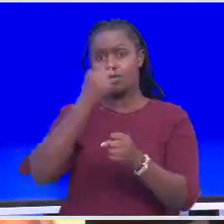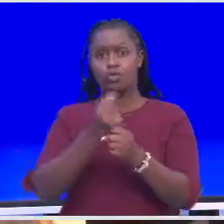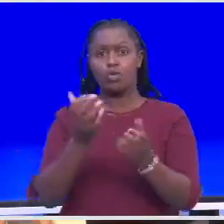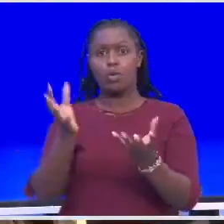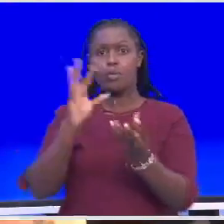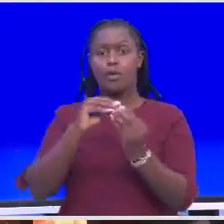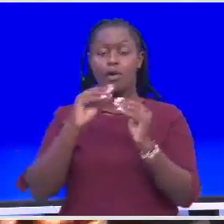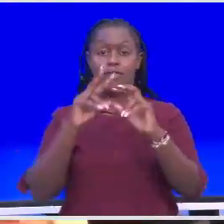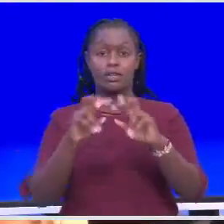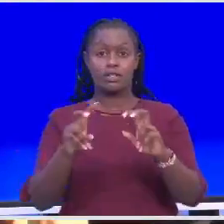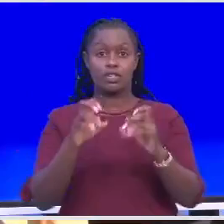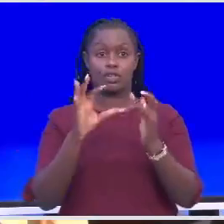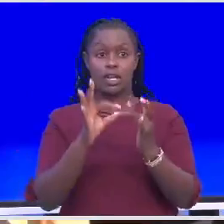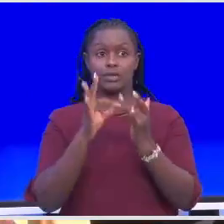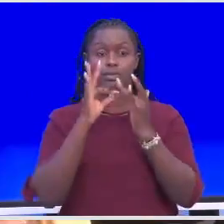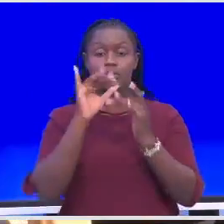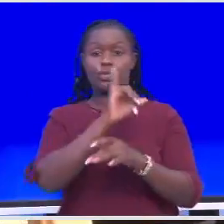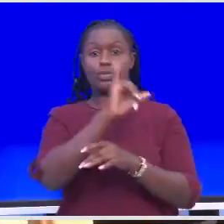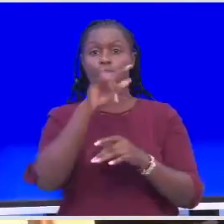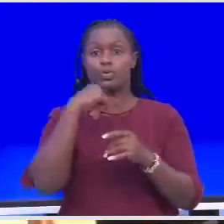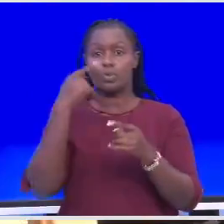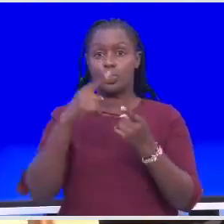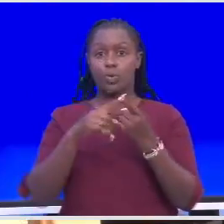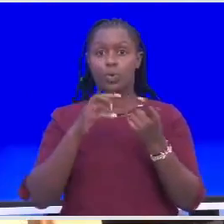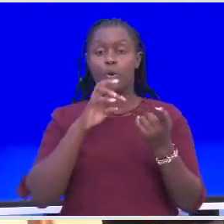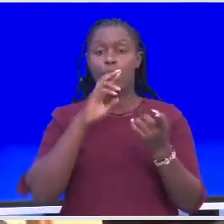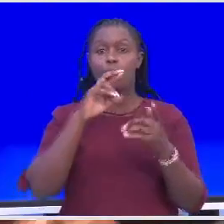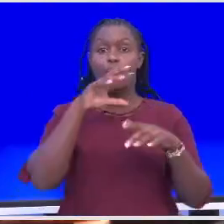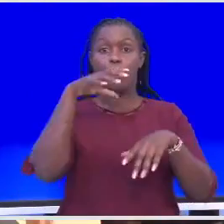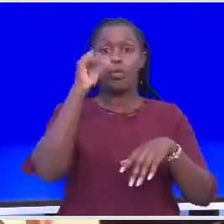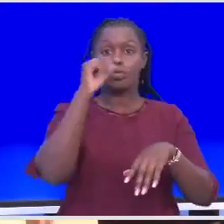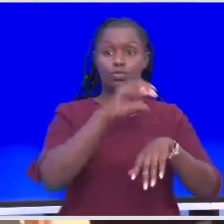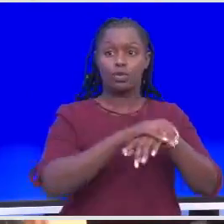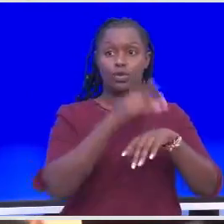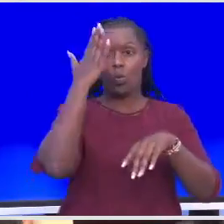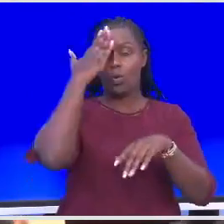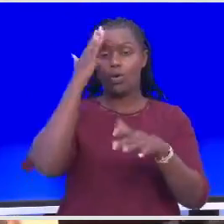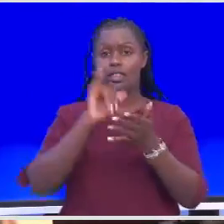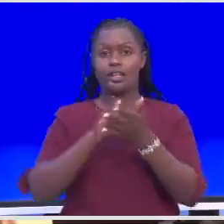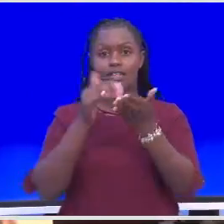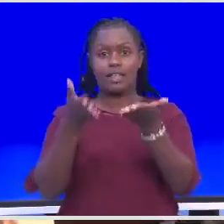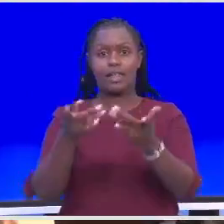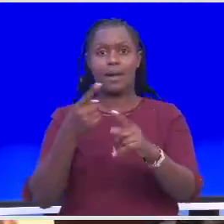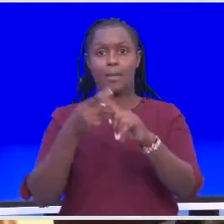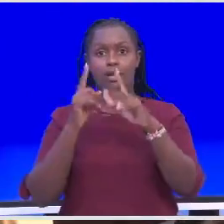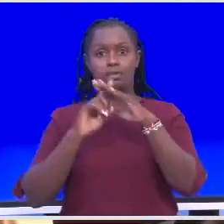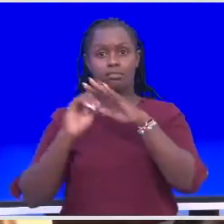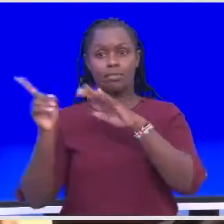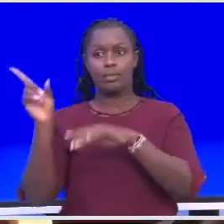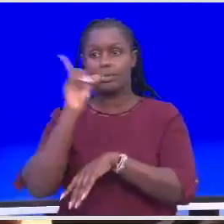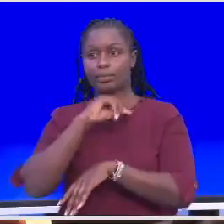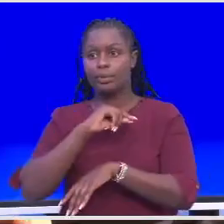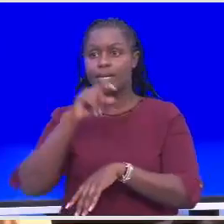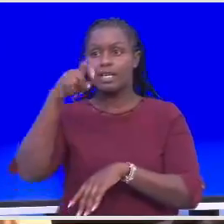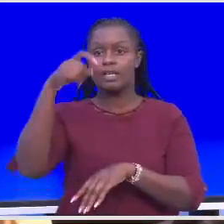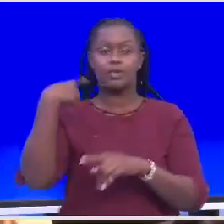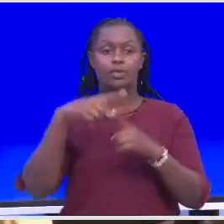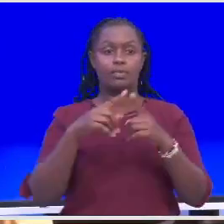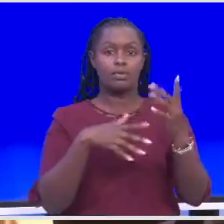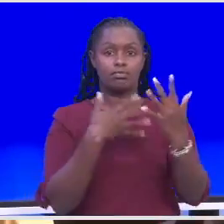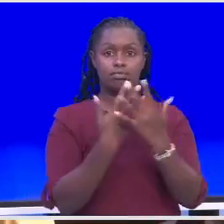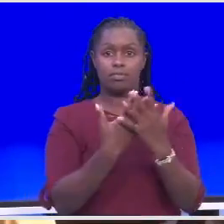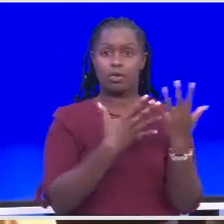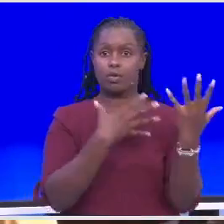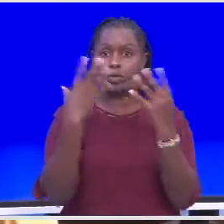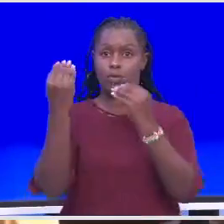na hasa wale ambao wazukiwa tunawajua kwamba wako lakini wametoroka, wawekwe nguvuni ili wapeleke kotini